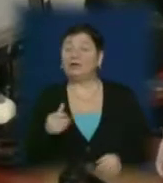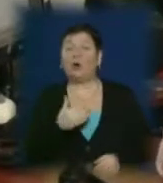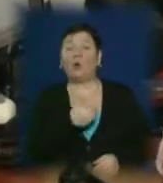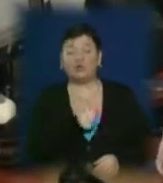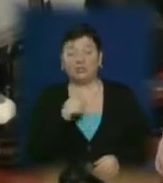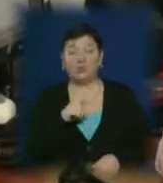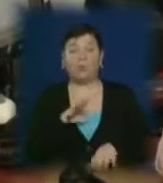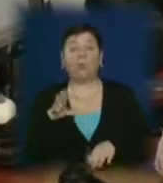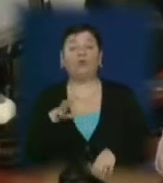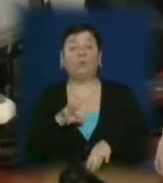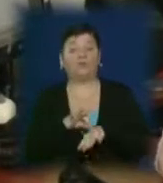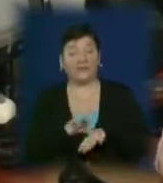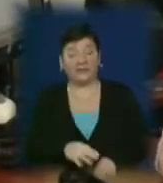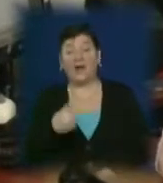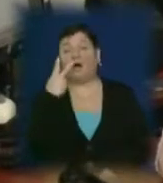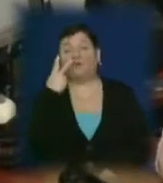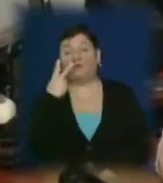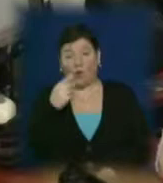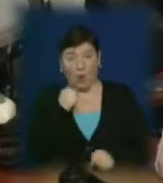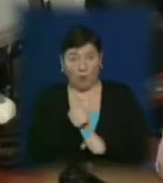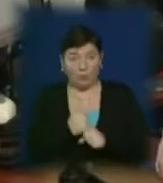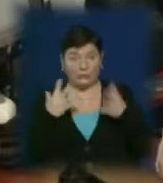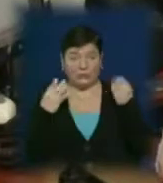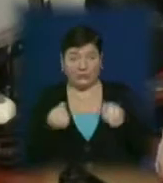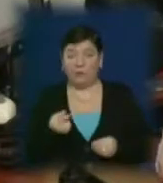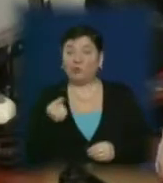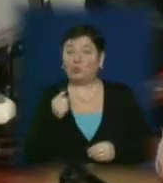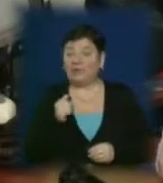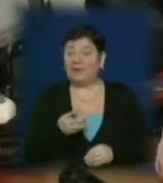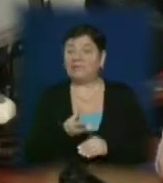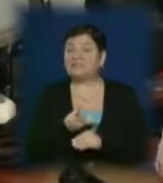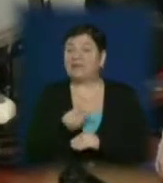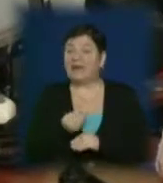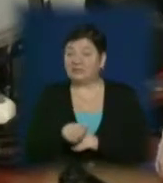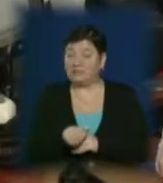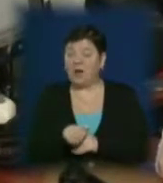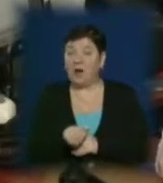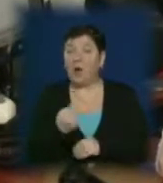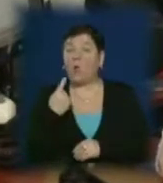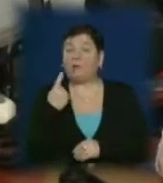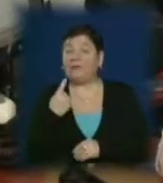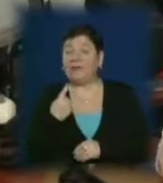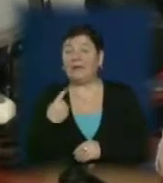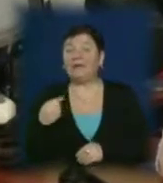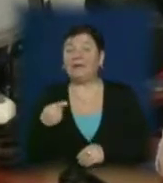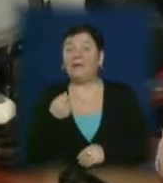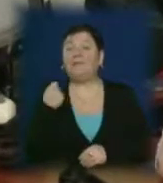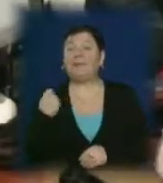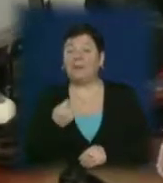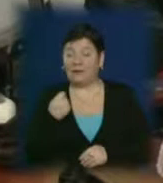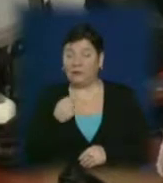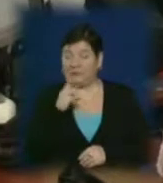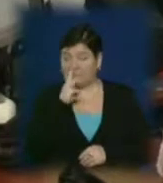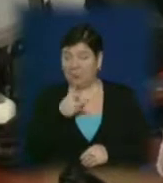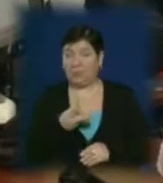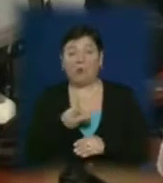було проведено на протязі 2 робочих днів, тоді вона сплачує розмір однієї мінімальної заробітної плати.